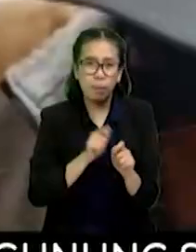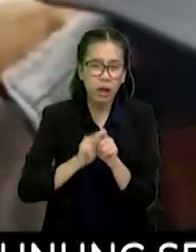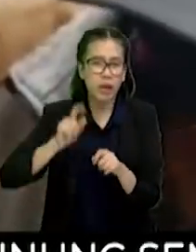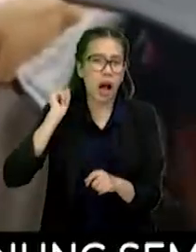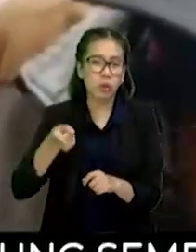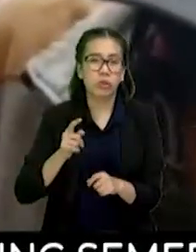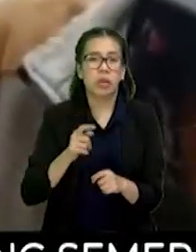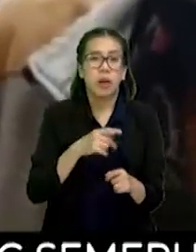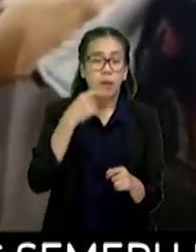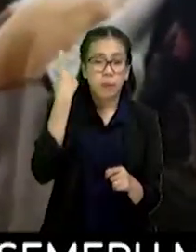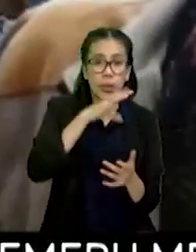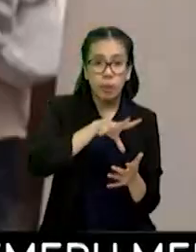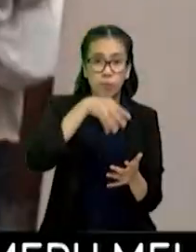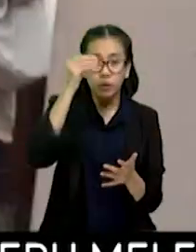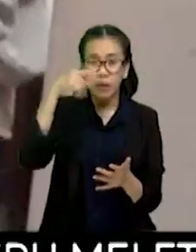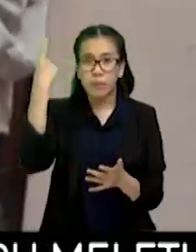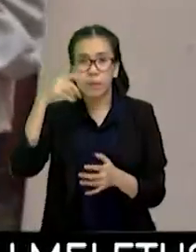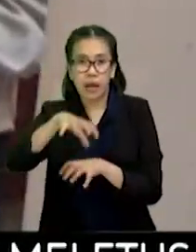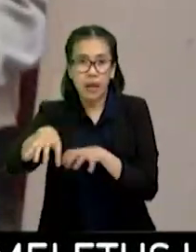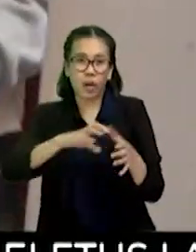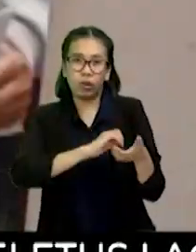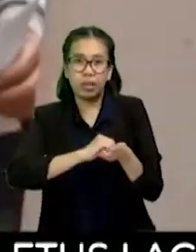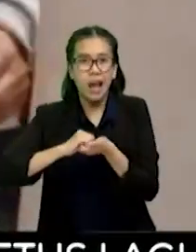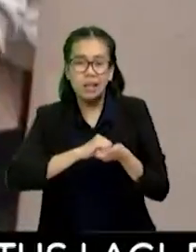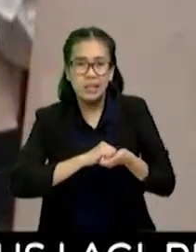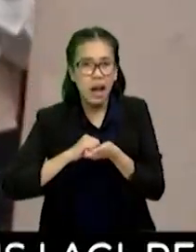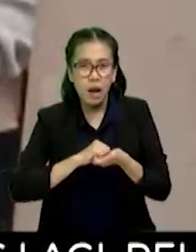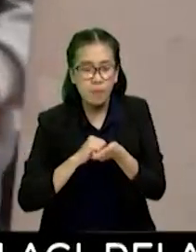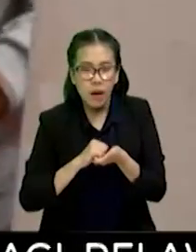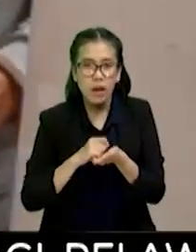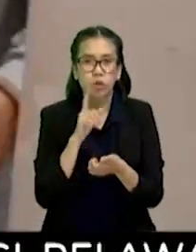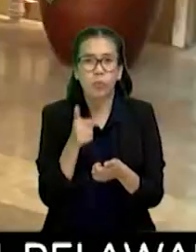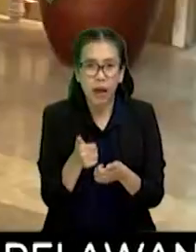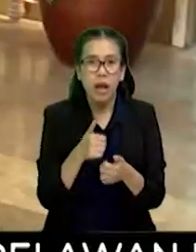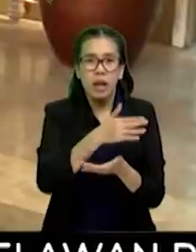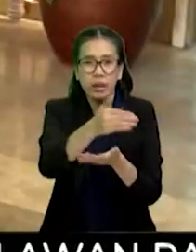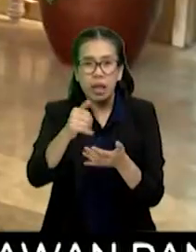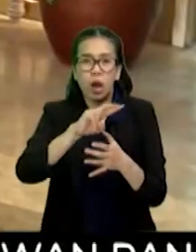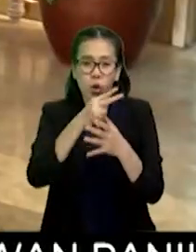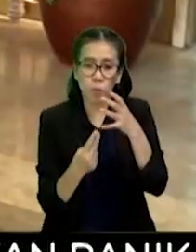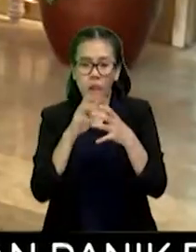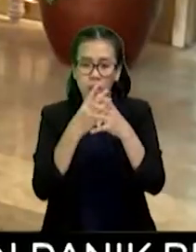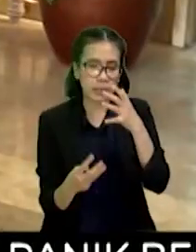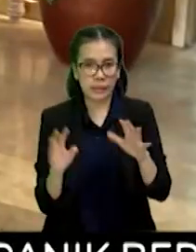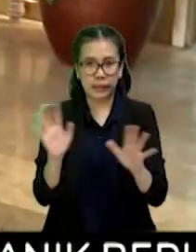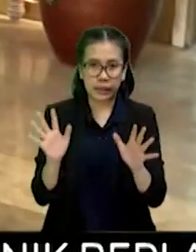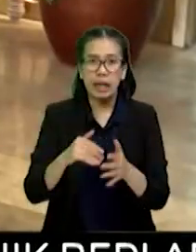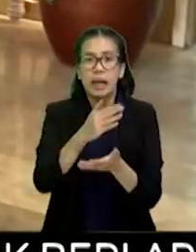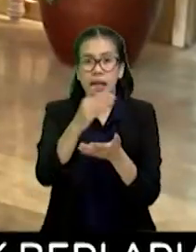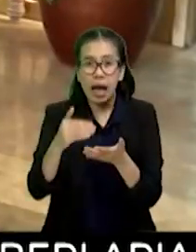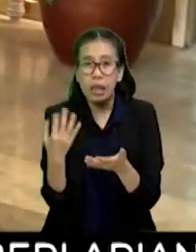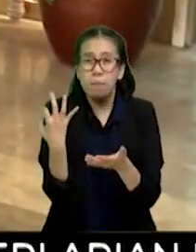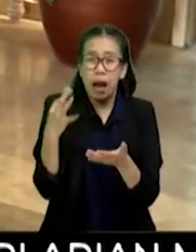daerah keduanya harus duduk dan bekerja bersama melakukan pemutahiran data secara berkala pemutahiran data